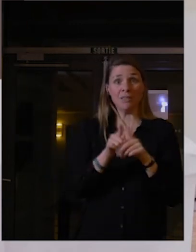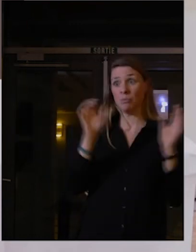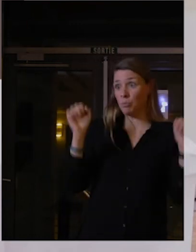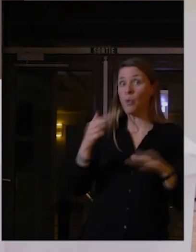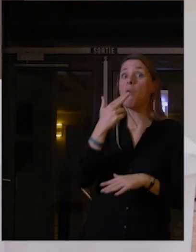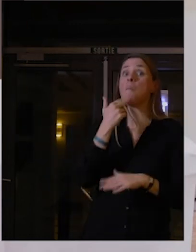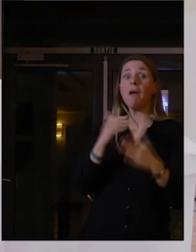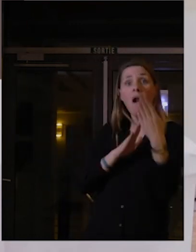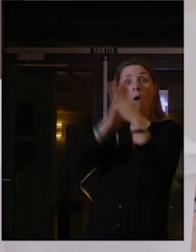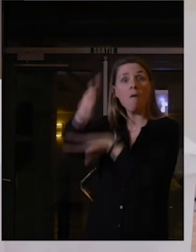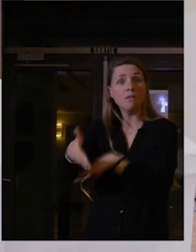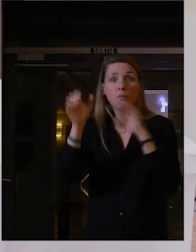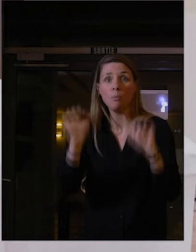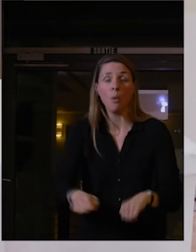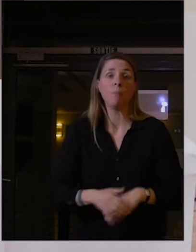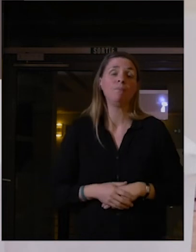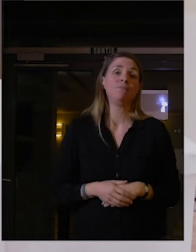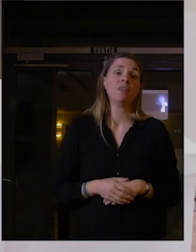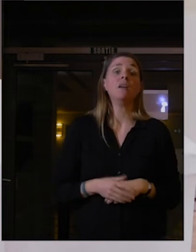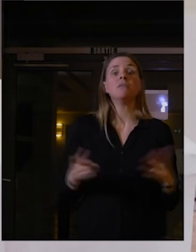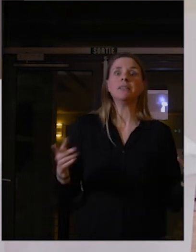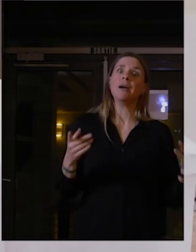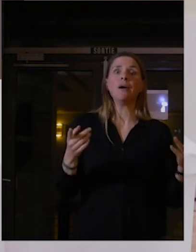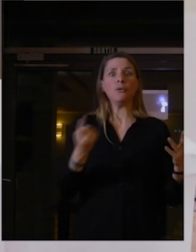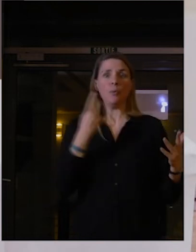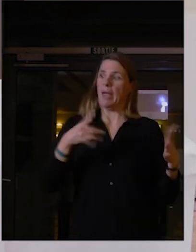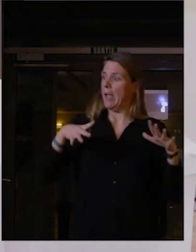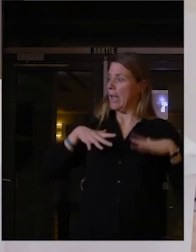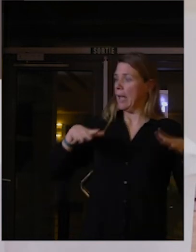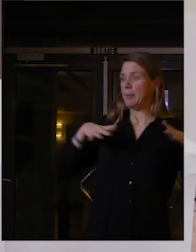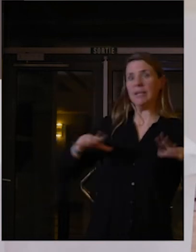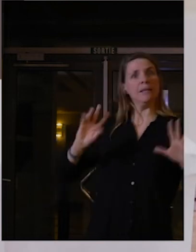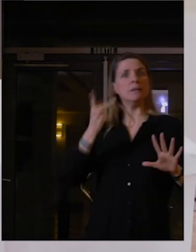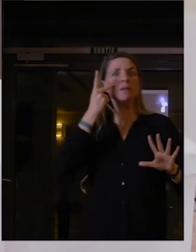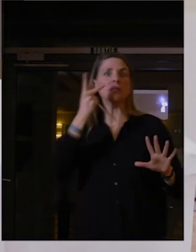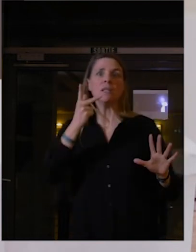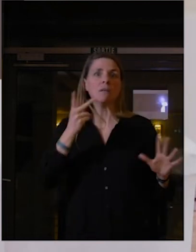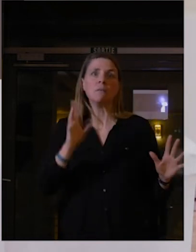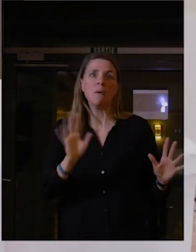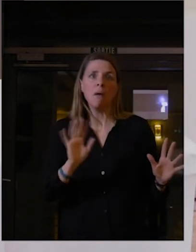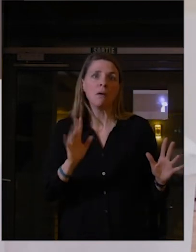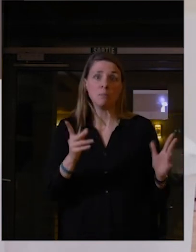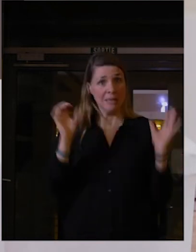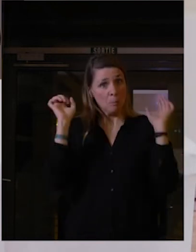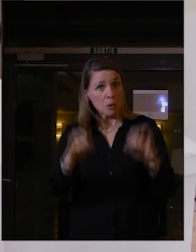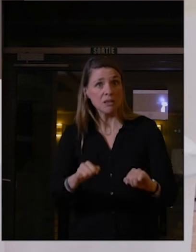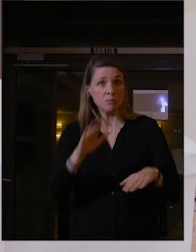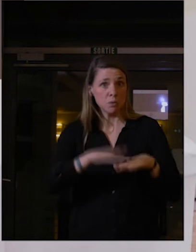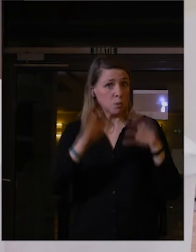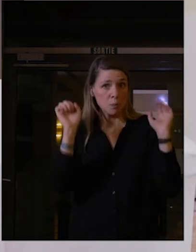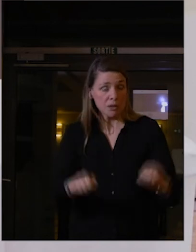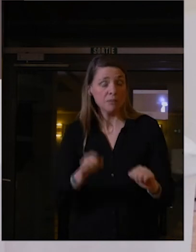simplement, qu'il fallait pas forcément être super bien habillé pour rentrer à l'opéra, que c'était vraiment possible.